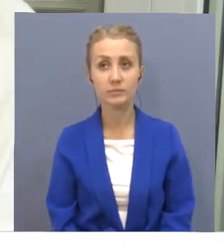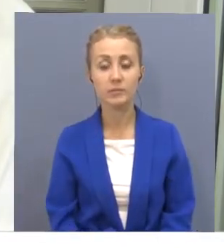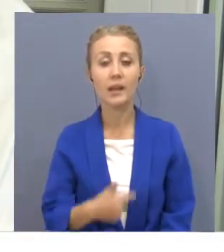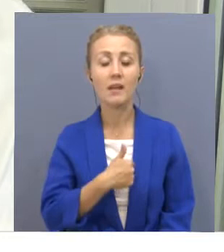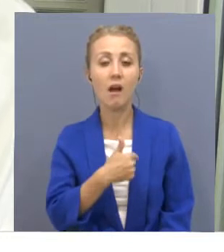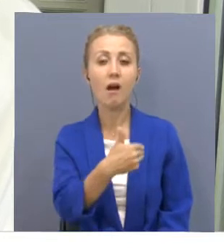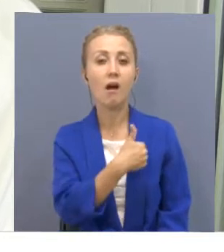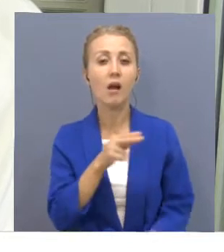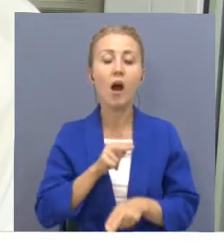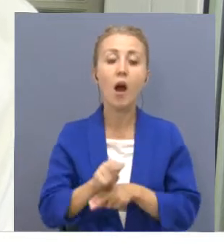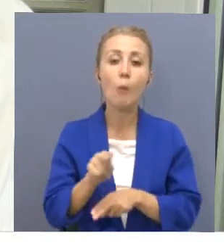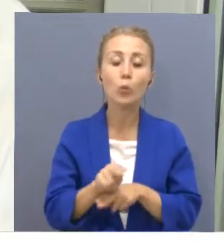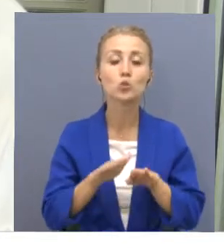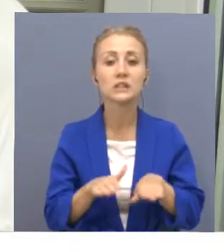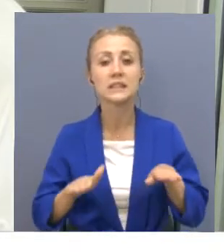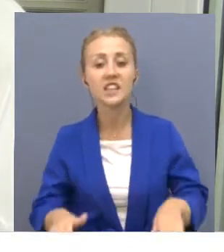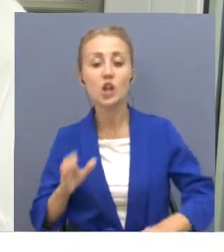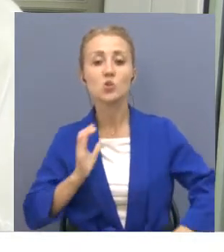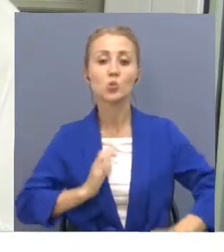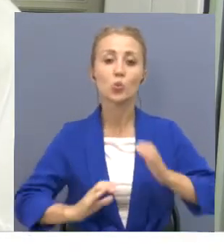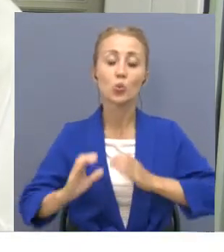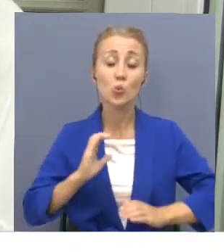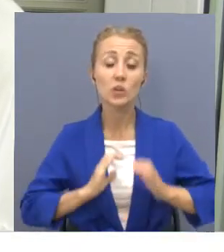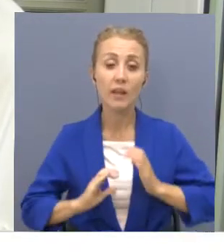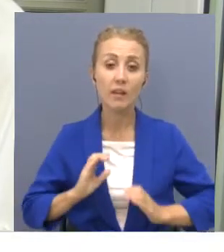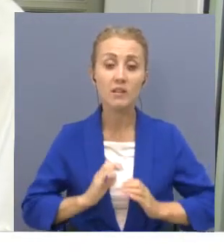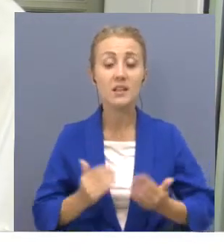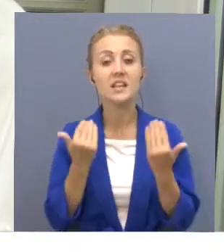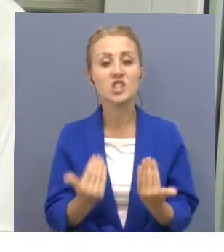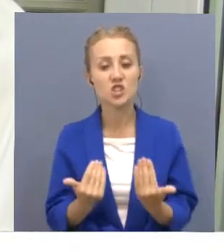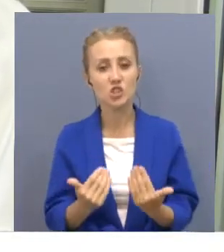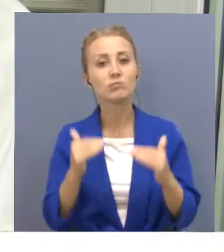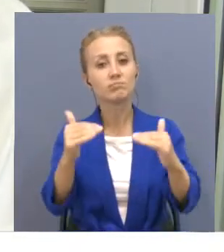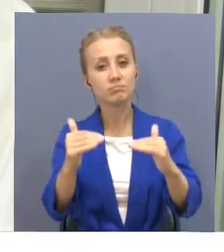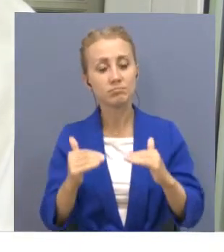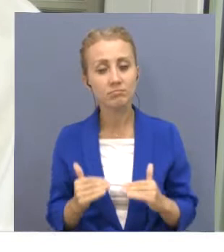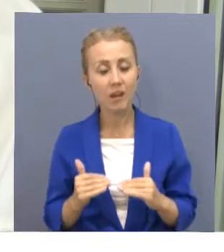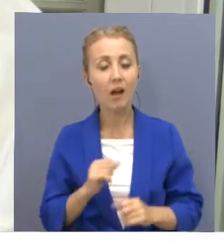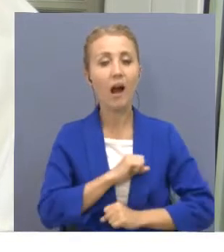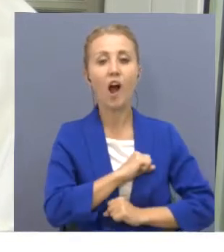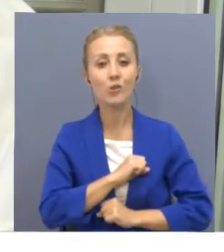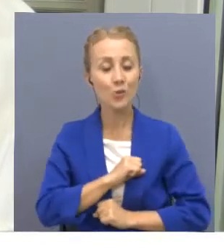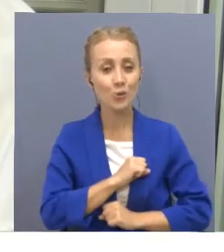детей, у студентов в таком плане. Вот, сейчас немного это снизилось, так как, во-первых, каникулы.